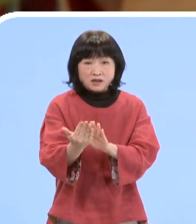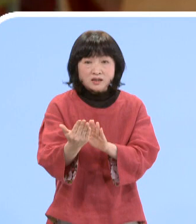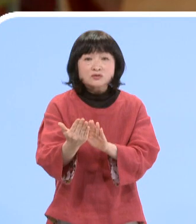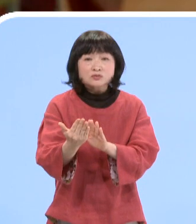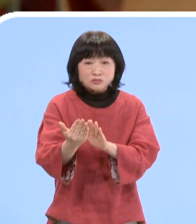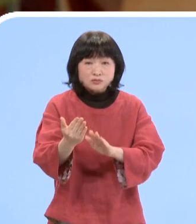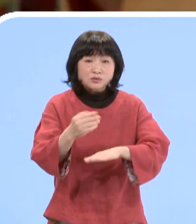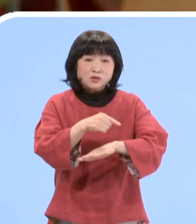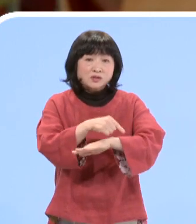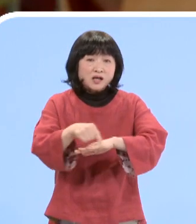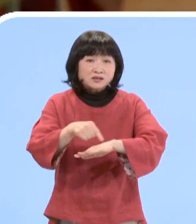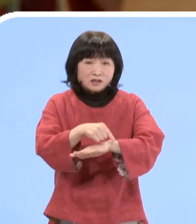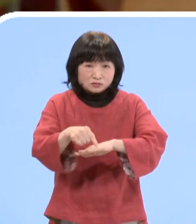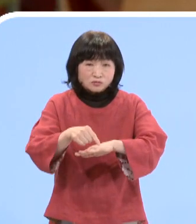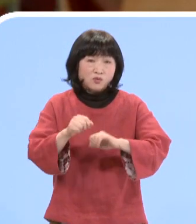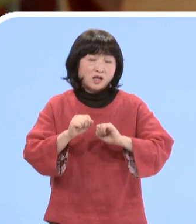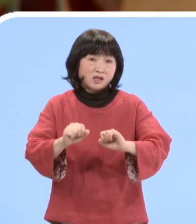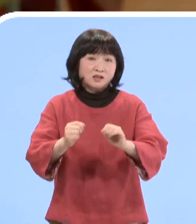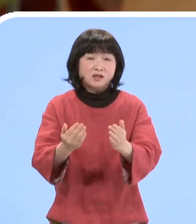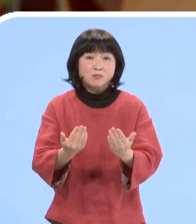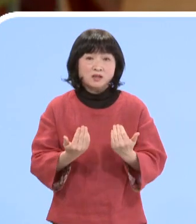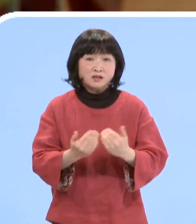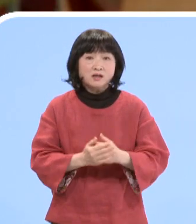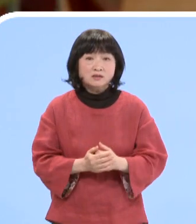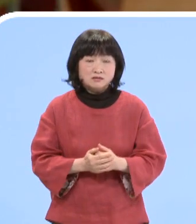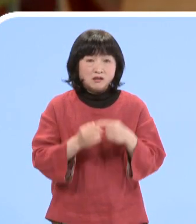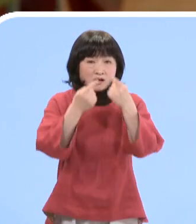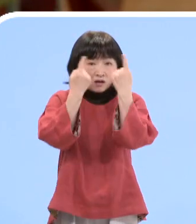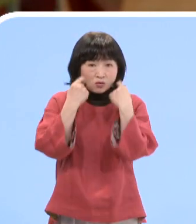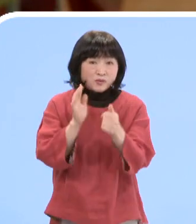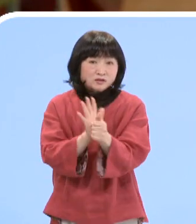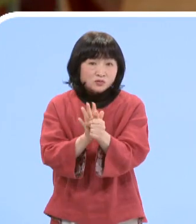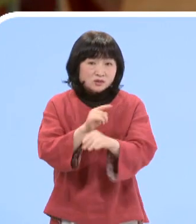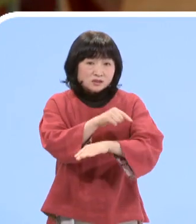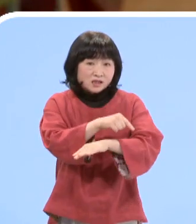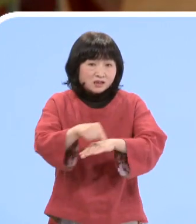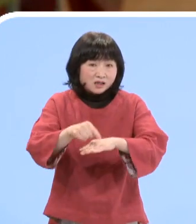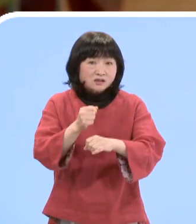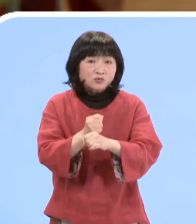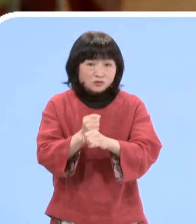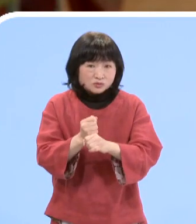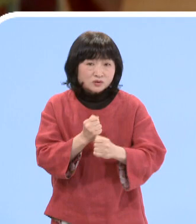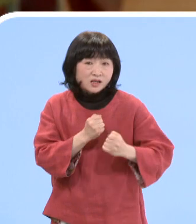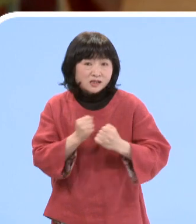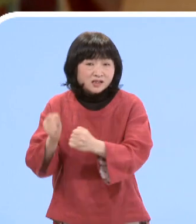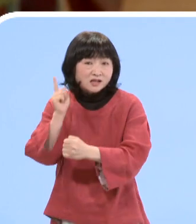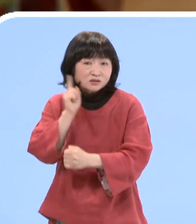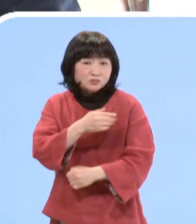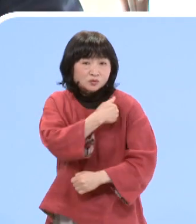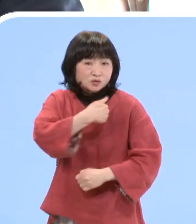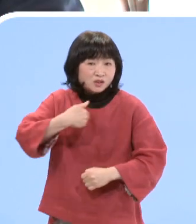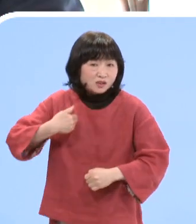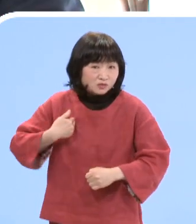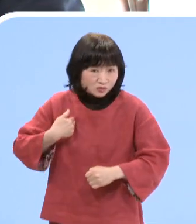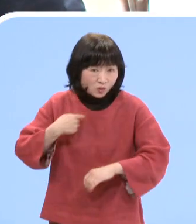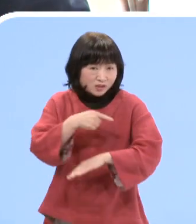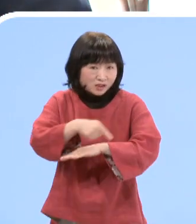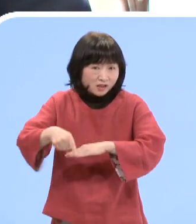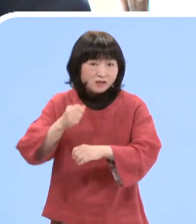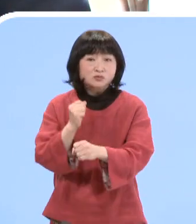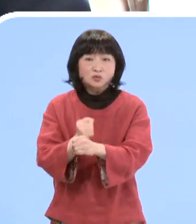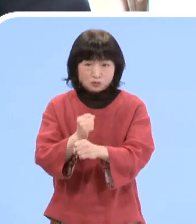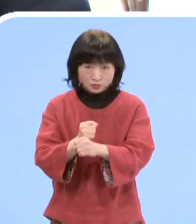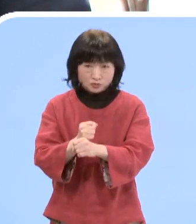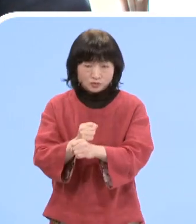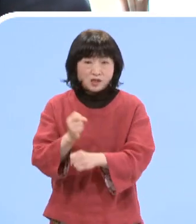を実施しなきゃいけませんので、はい、あの個別の支援計画を作って避難ができるようにしていくということ、それからあの